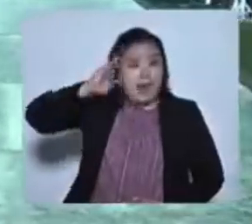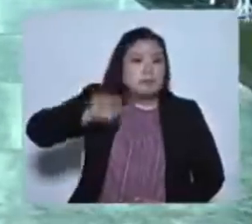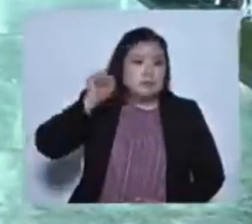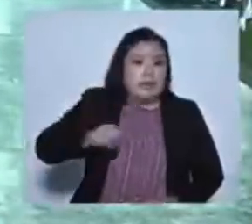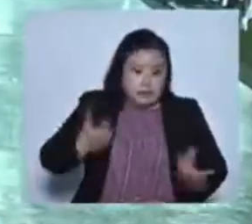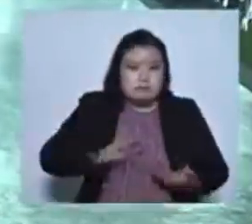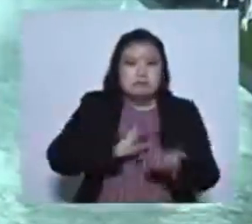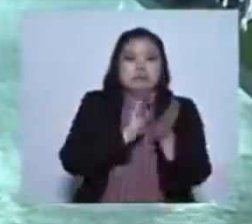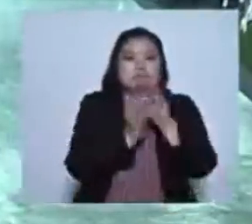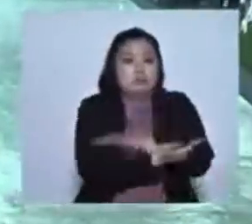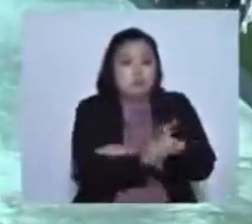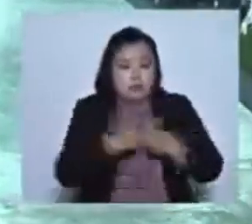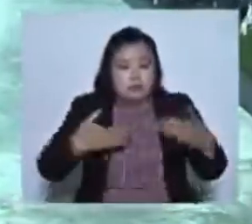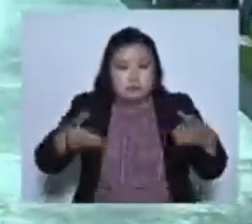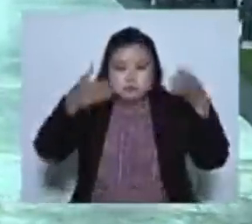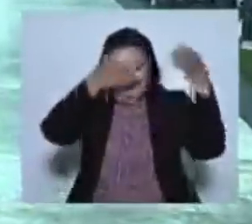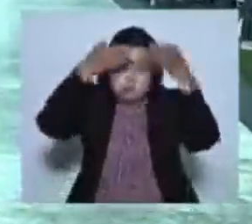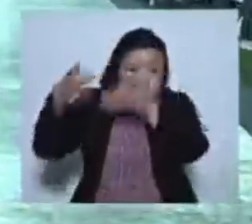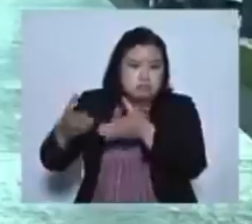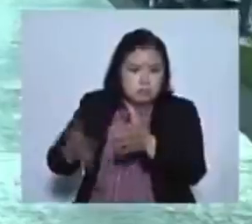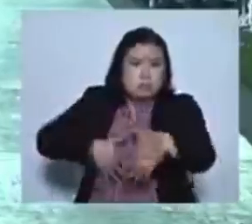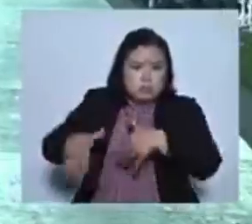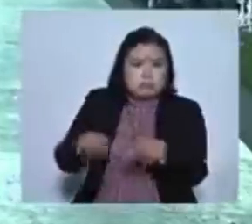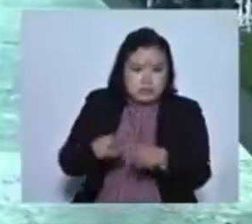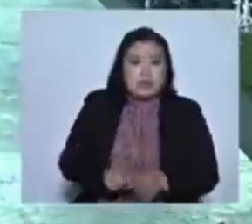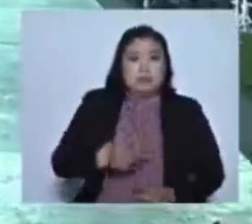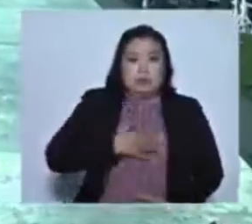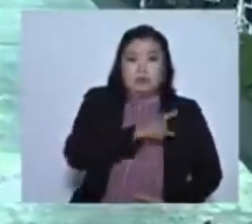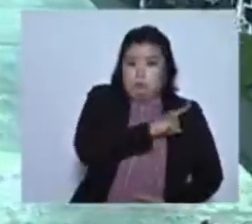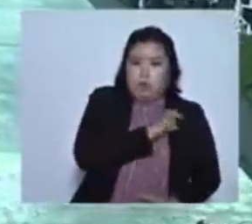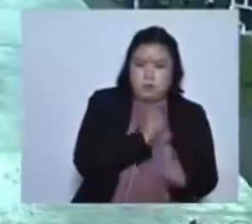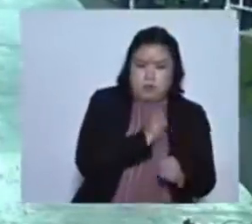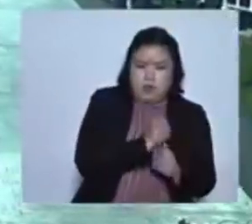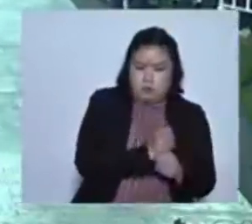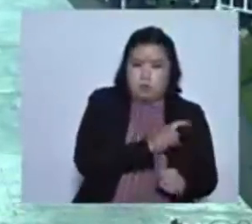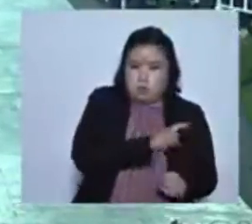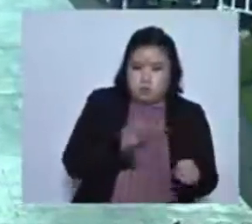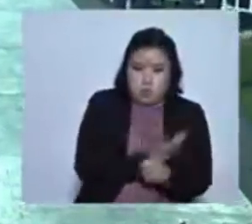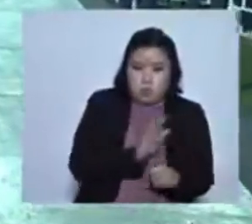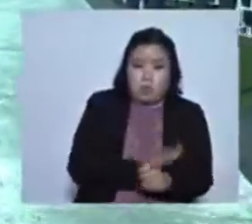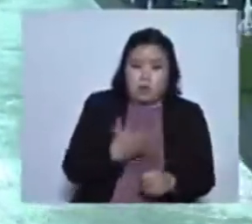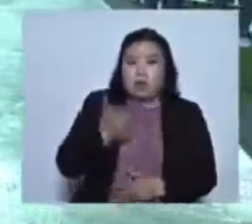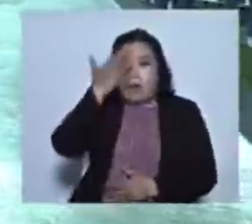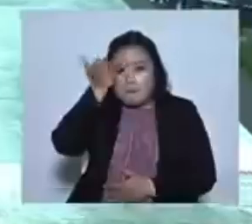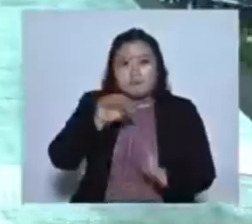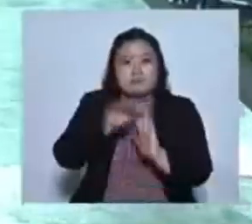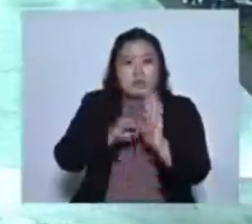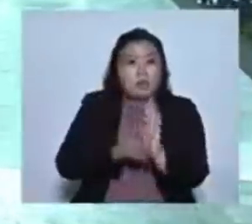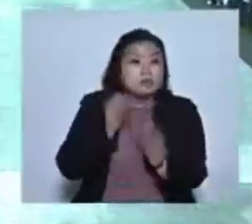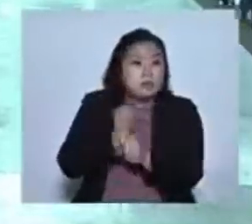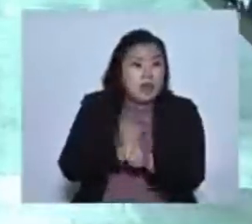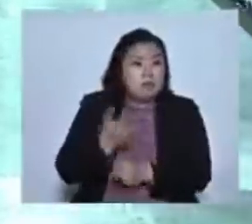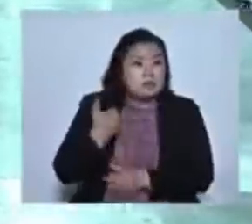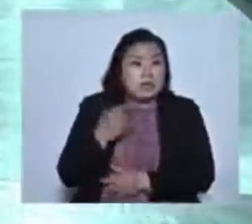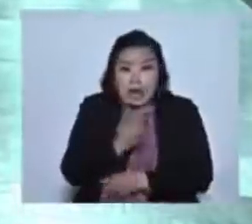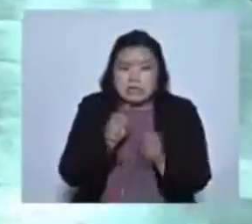เป็นประชาชนเหมือนท่านผมมีหน้าที่ของผมผมทำหน้าที่ผมให้ดีที่สุดนโยบายต่างๆที่ออกมาทั้งหมด